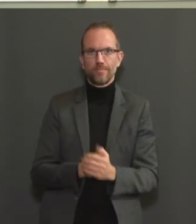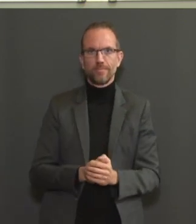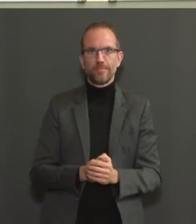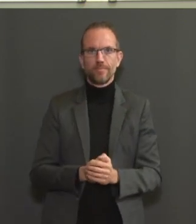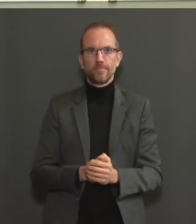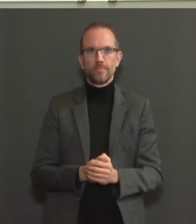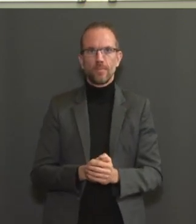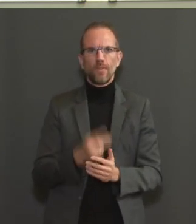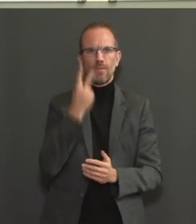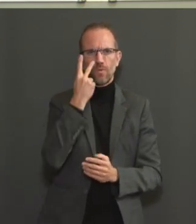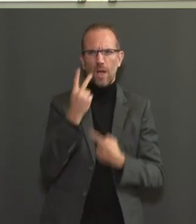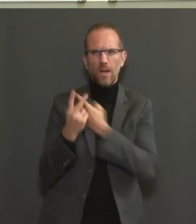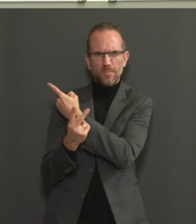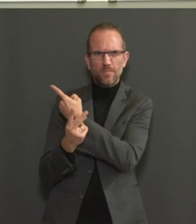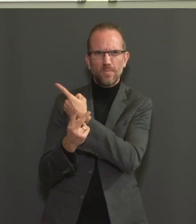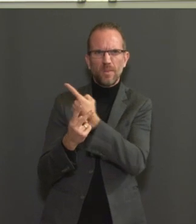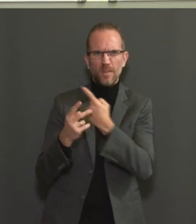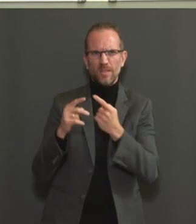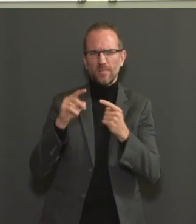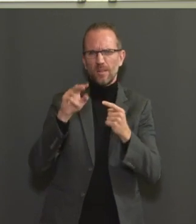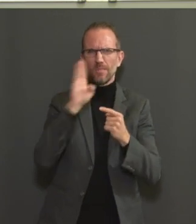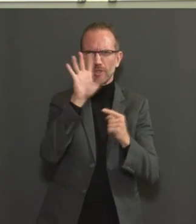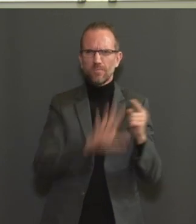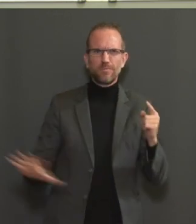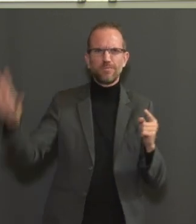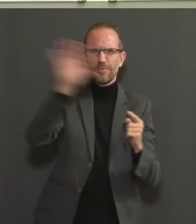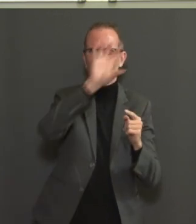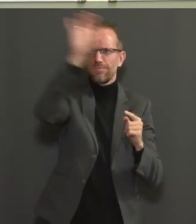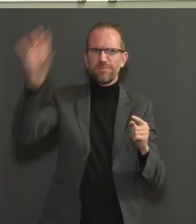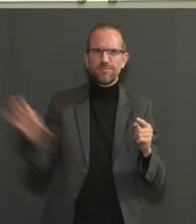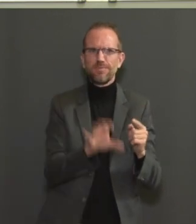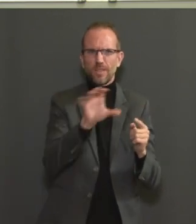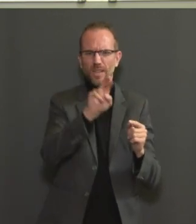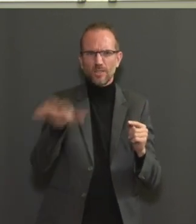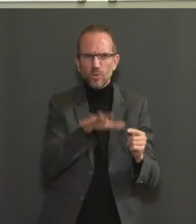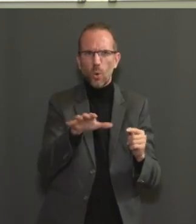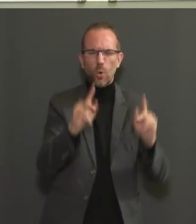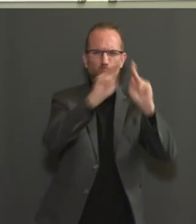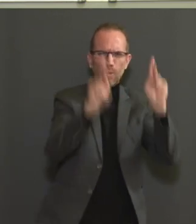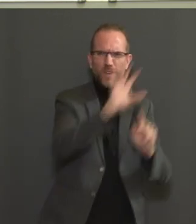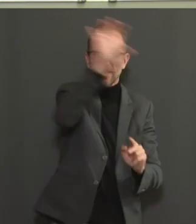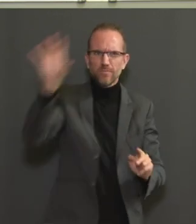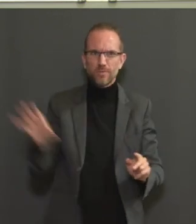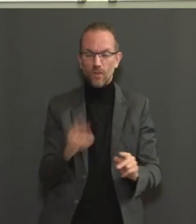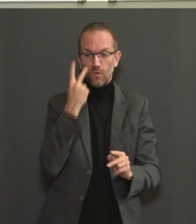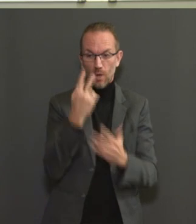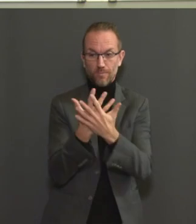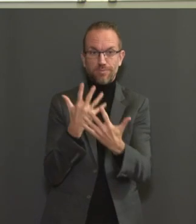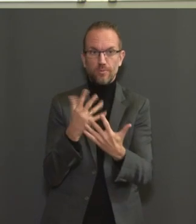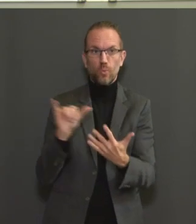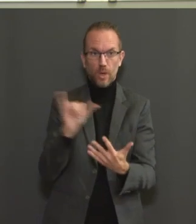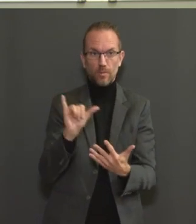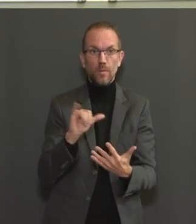pays que vous voyez ici, avec les régions et les provinces, on se rend compte effectivement que les seules parties qui continuent à avoir